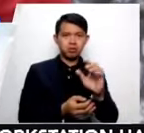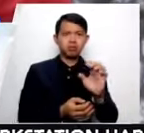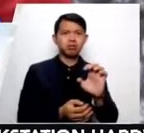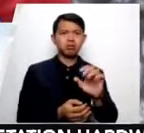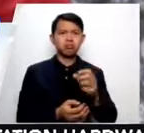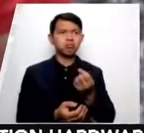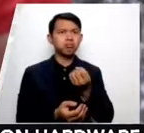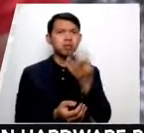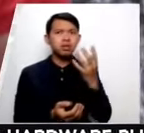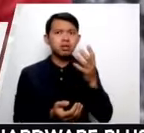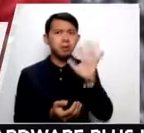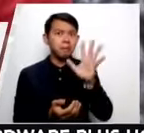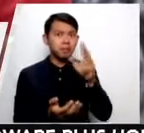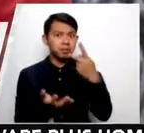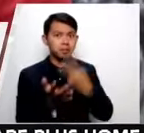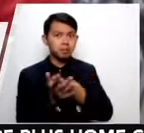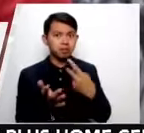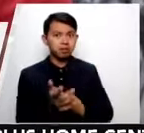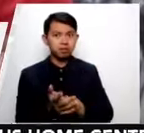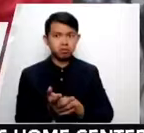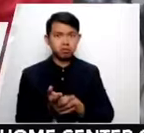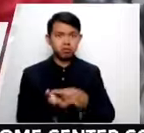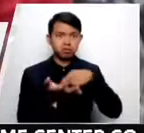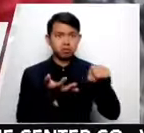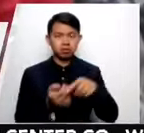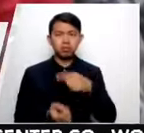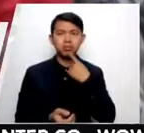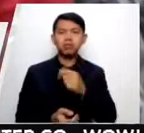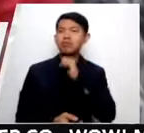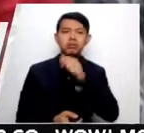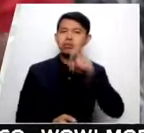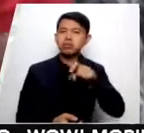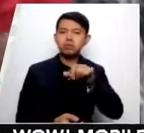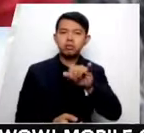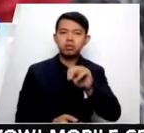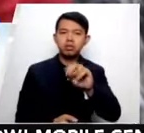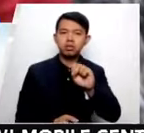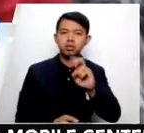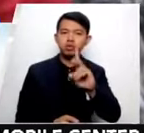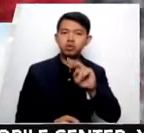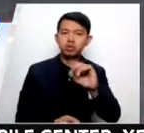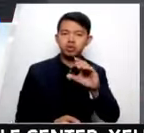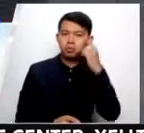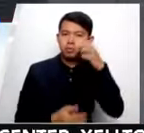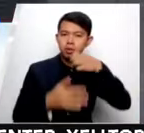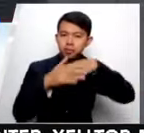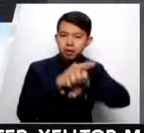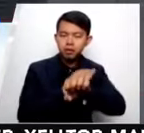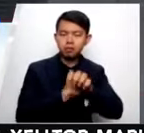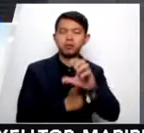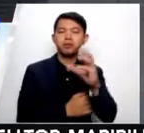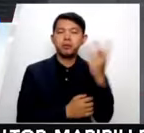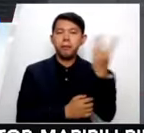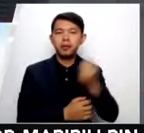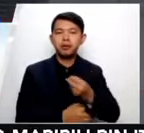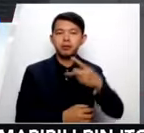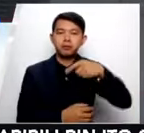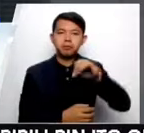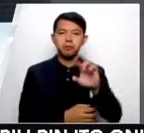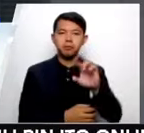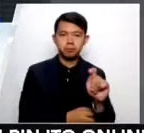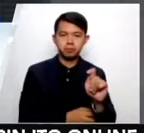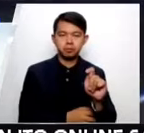Hindi kailangan ng insurance para makapasok sa bakuran ng Batangas Port. Sa Manila North Port,